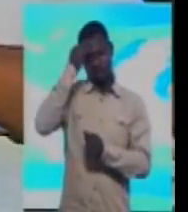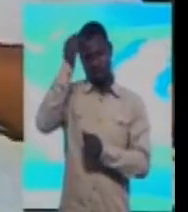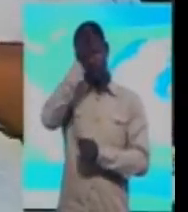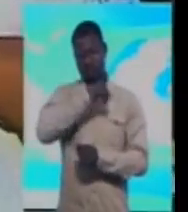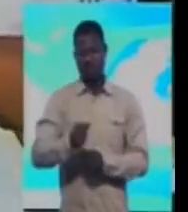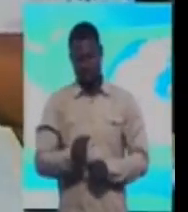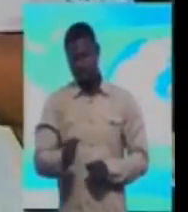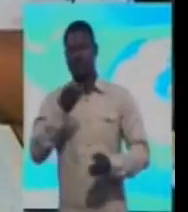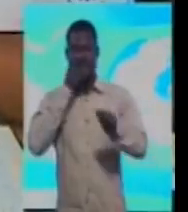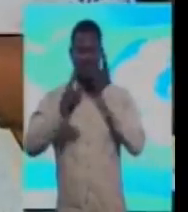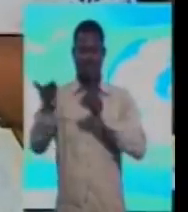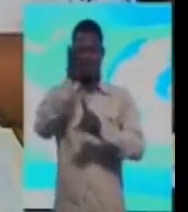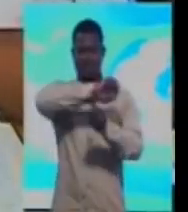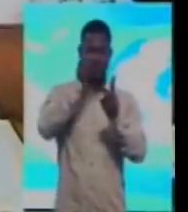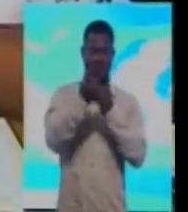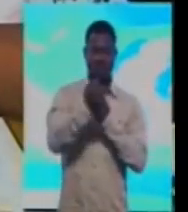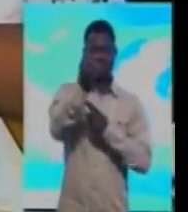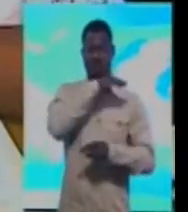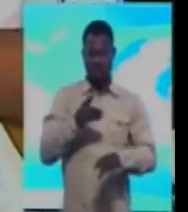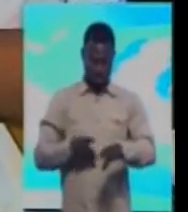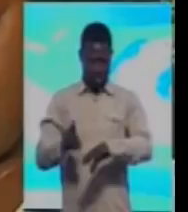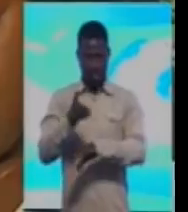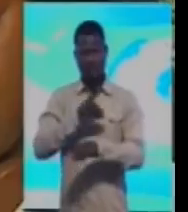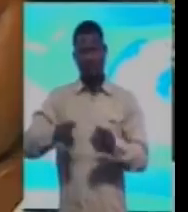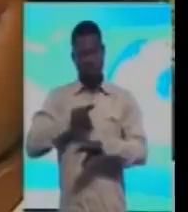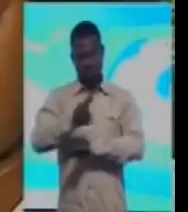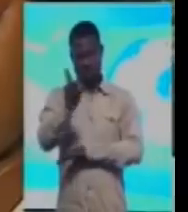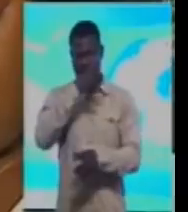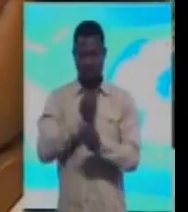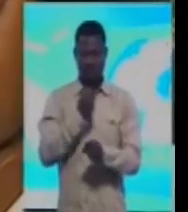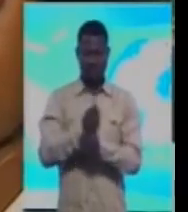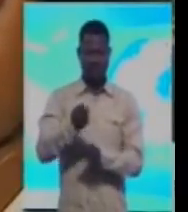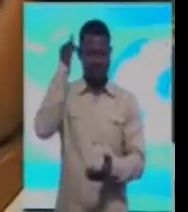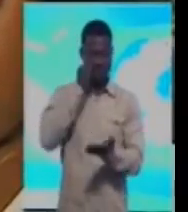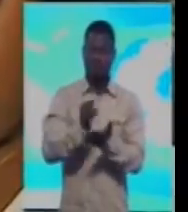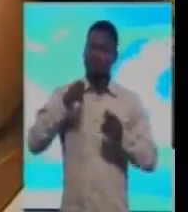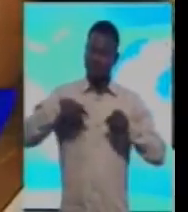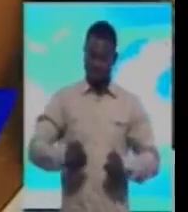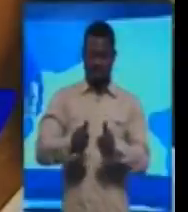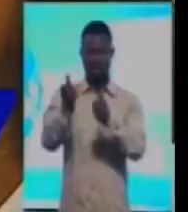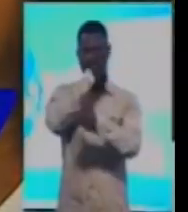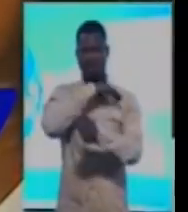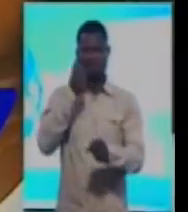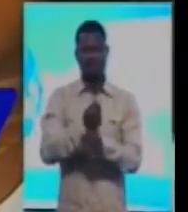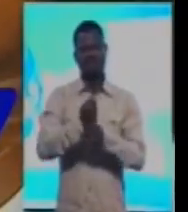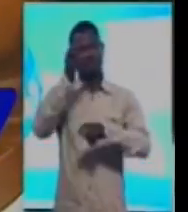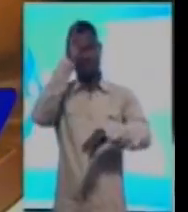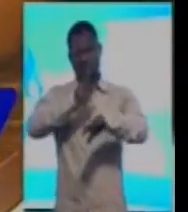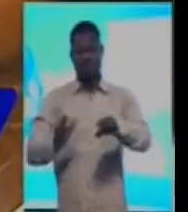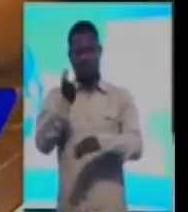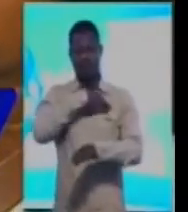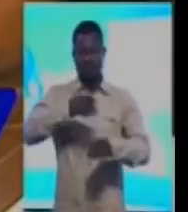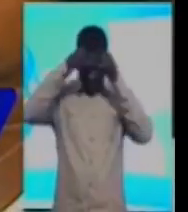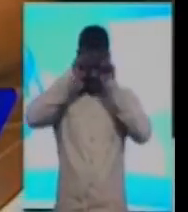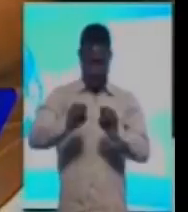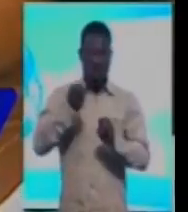du dialogue social, dirige les travaux. Ce qui accélère le processus aujourd'hui, c'est l'appel du chef de l'État, c'est la crise sécuritaire